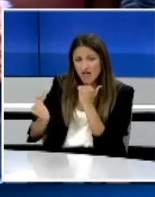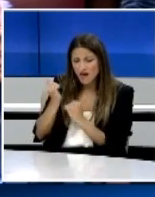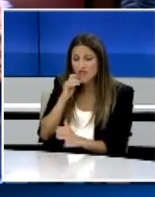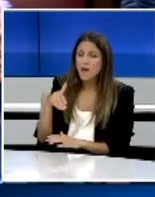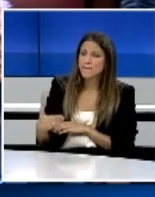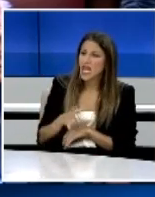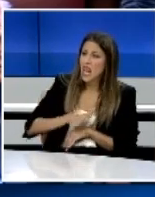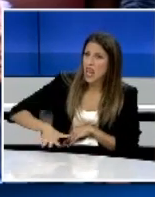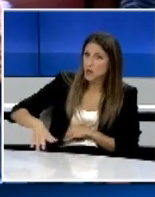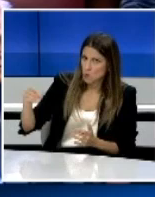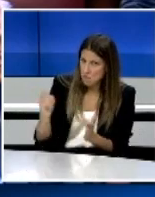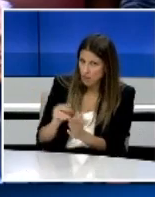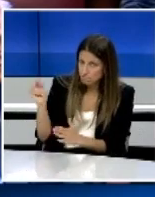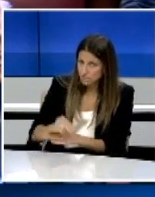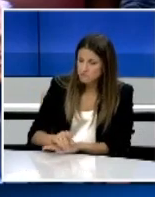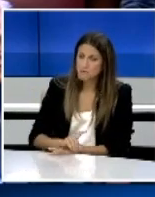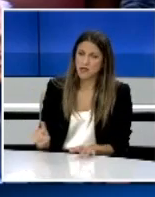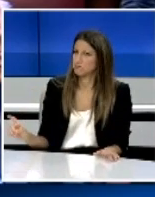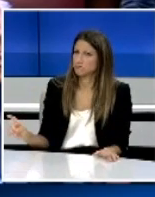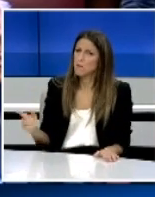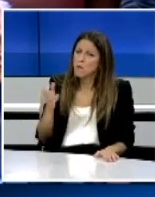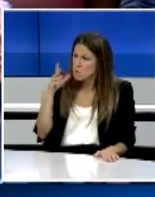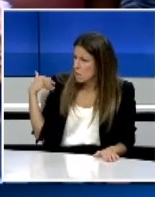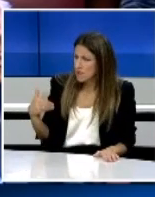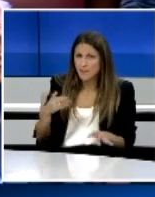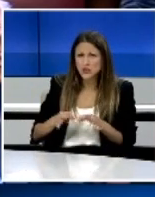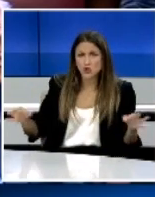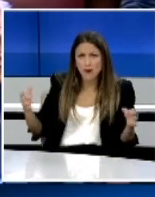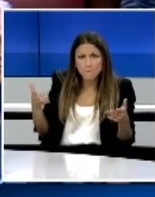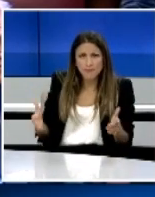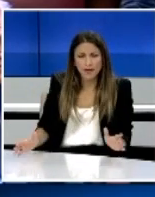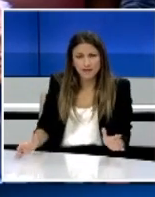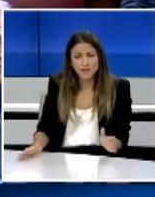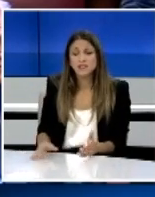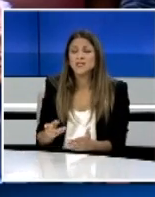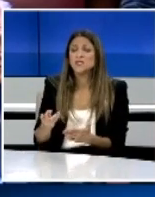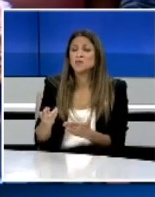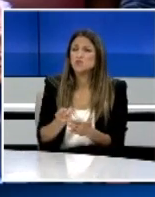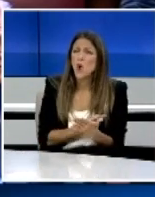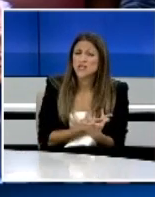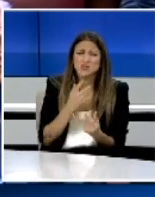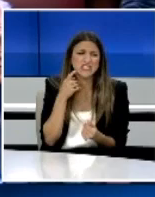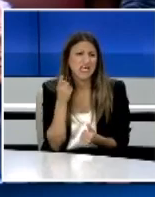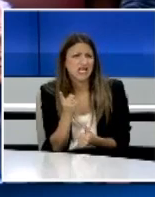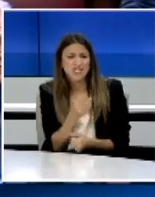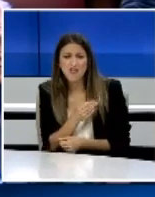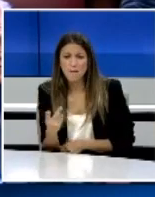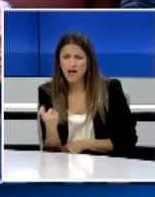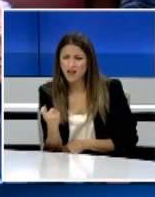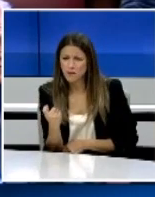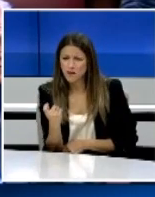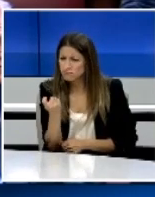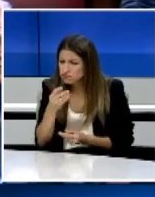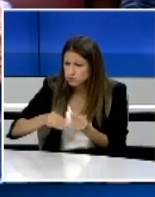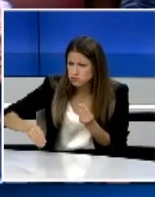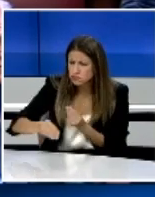και συνεχίζω να ασκώ στα κόμματα εξουσίας για τον τρόπο που διαχειρίστηκαν τα οικονομικά της χώρας και όλες αυτές